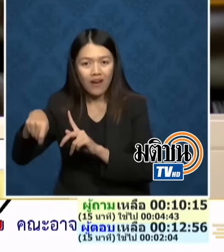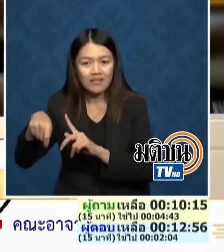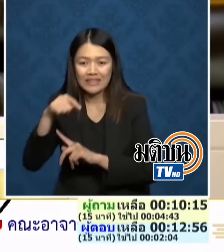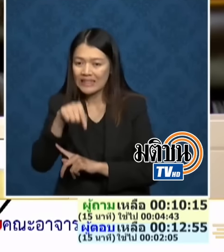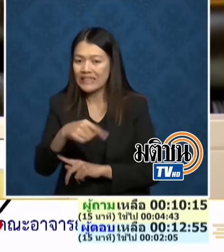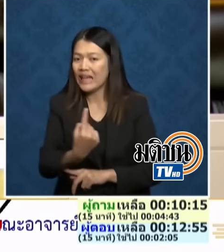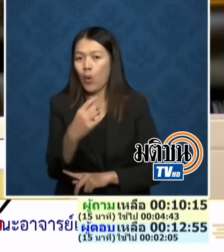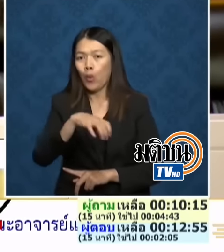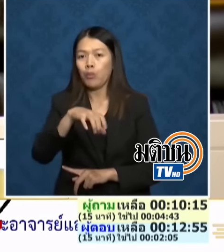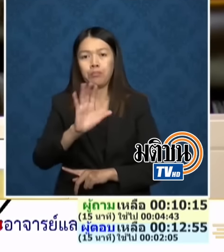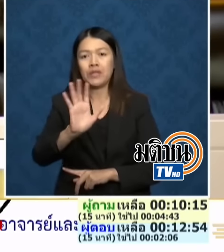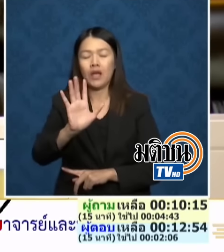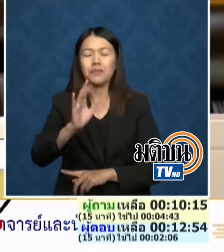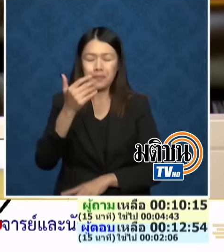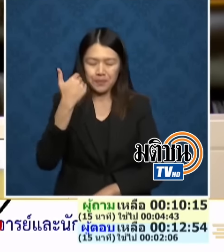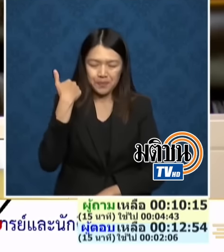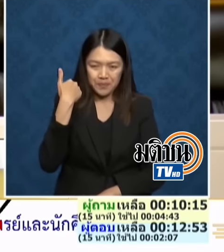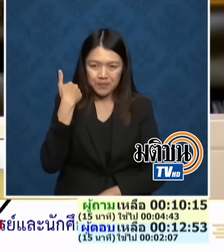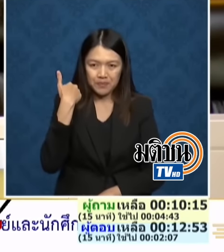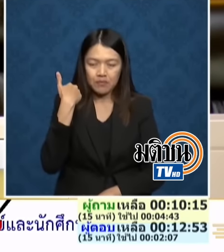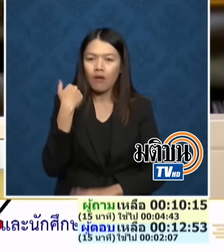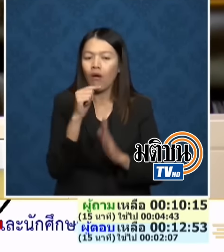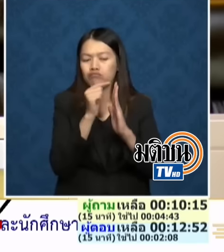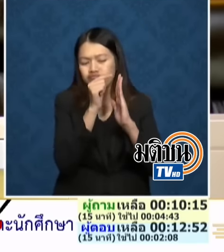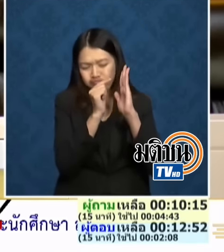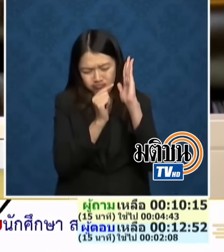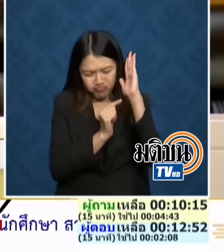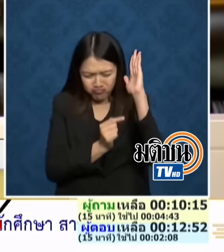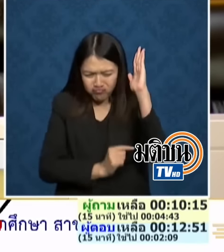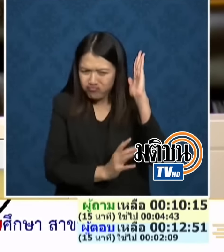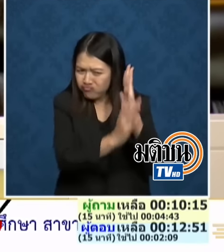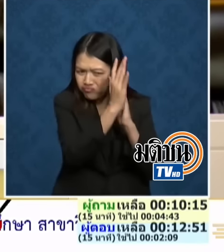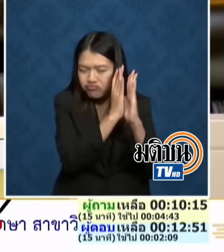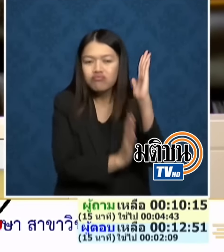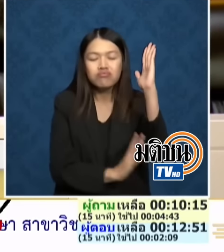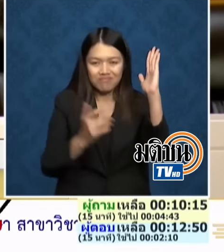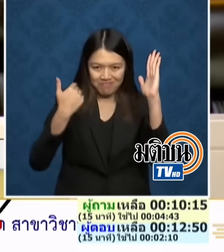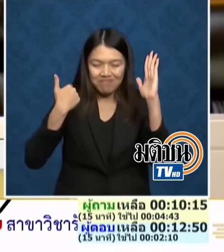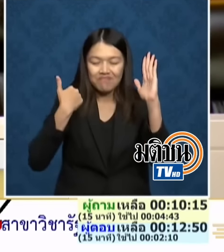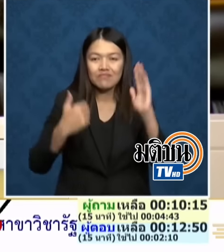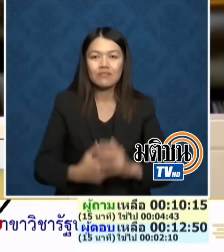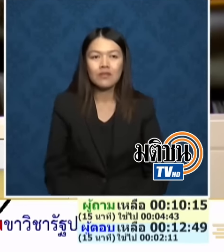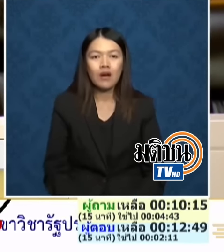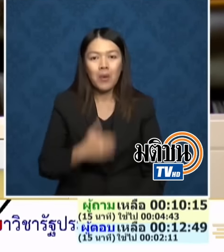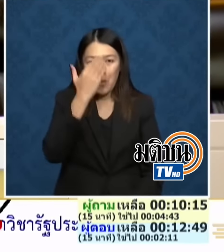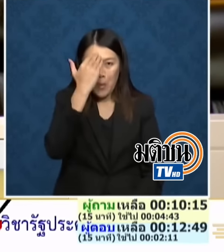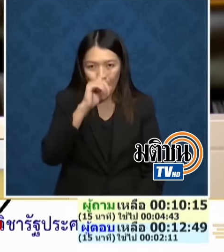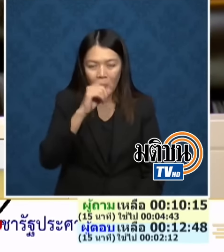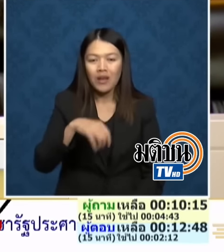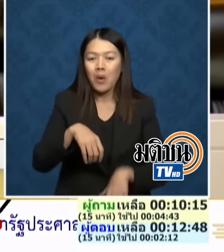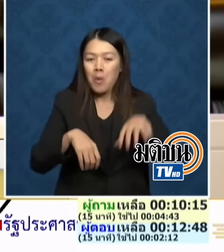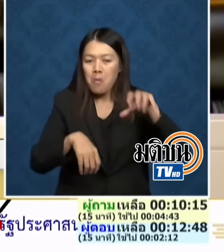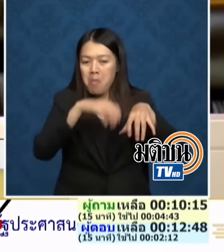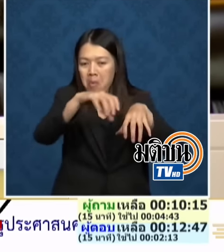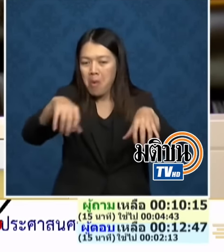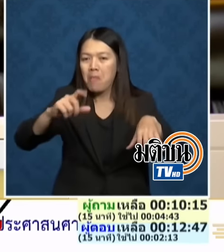ครับ มันเกิดขึนทั่วประเทศไยเนื่องจากว่าหนวยงานของรัฐในแต่ละกระเค